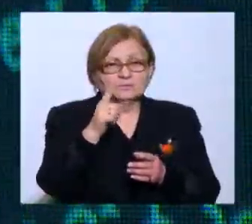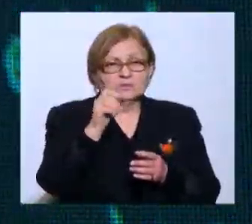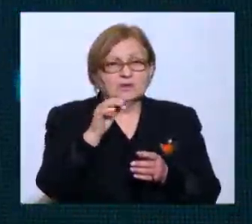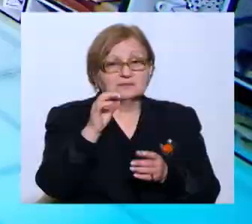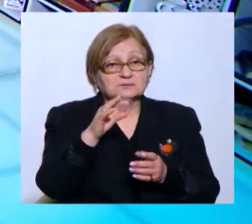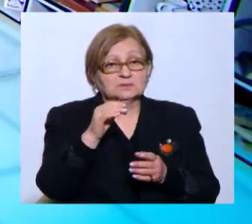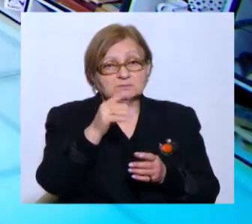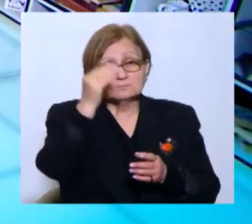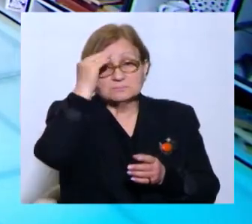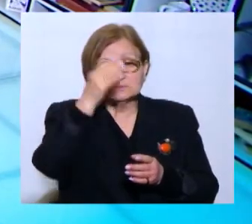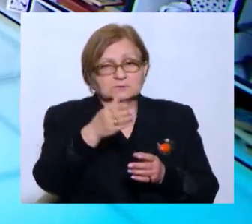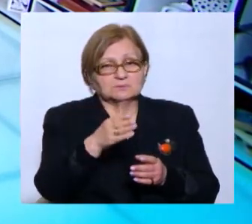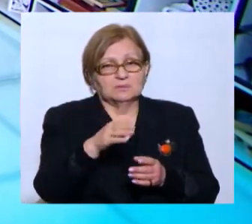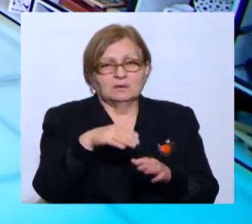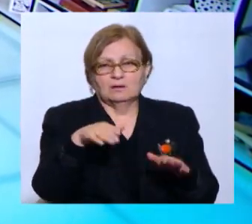არის